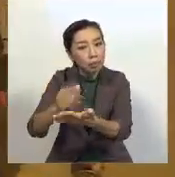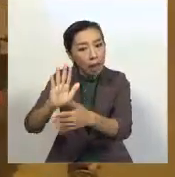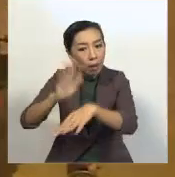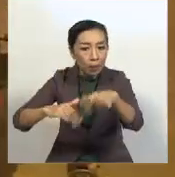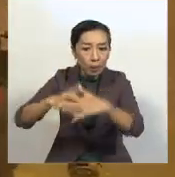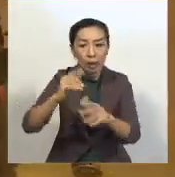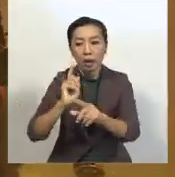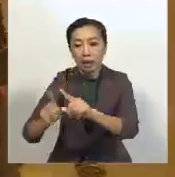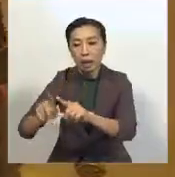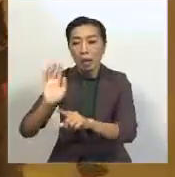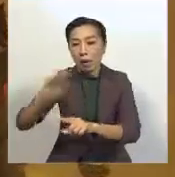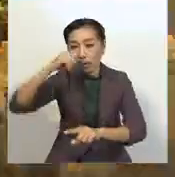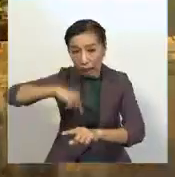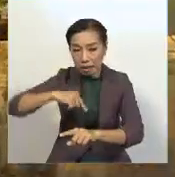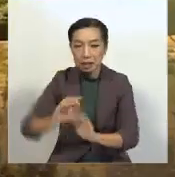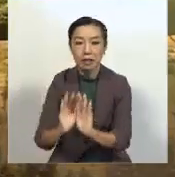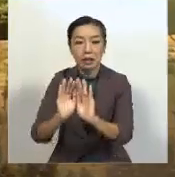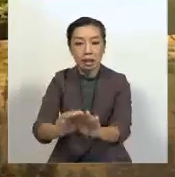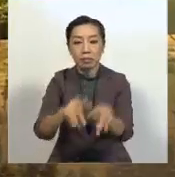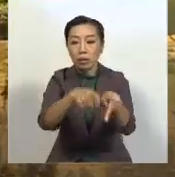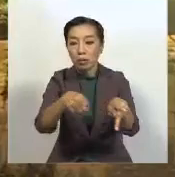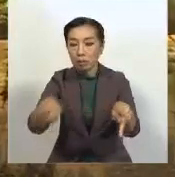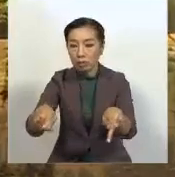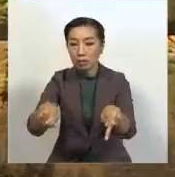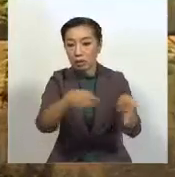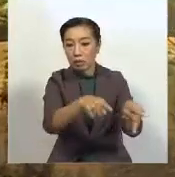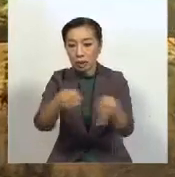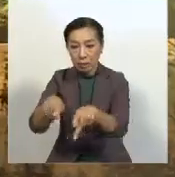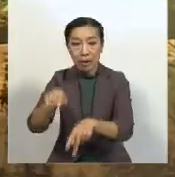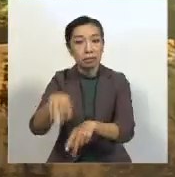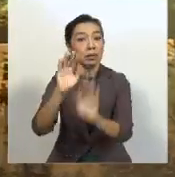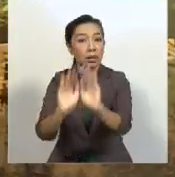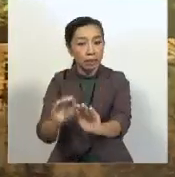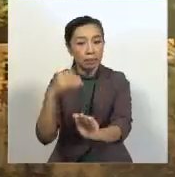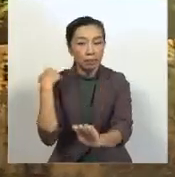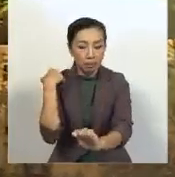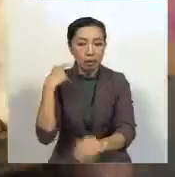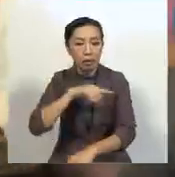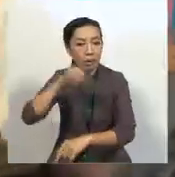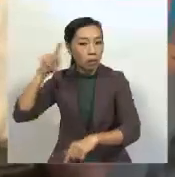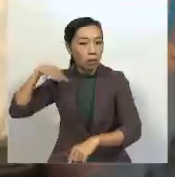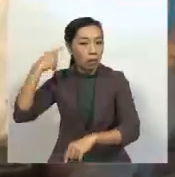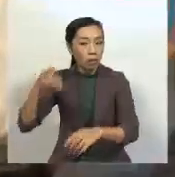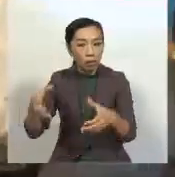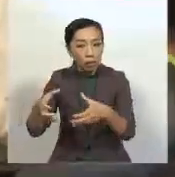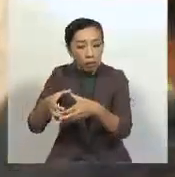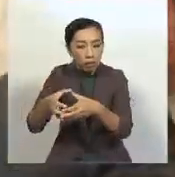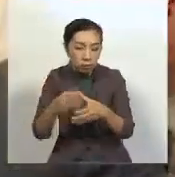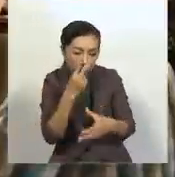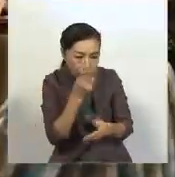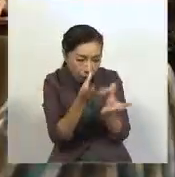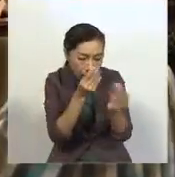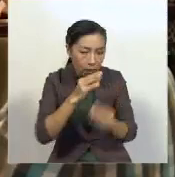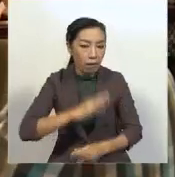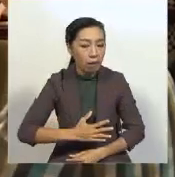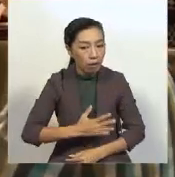างๆที่จัดแสดงในพิพิธภัณฑ์สถานแห่งชาติพระนครสร้างความประทับใจแก่คณะคู่สมรสและเกิดการแลกเปลี่ยนเรียนรู้ศิ